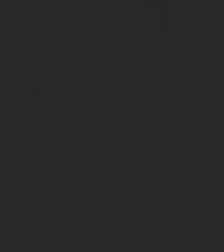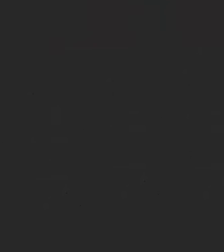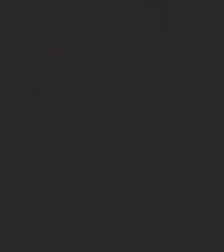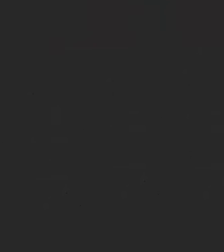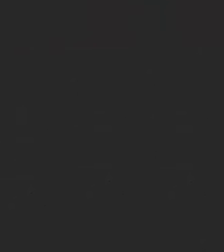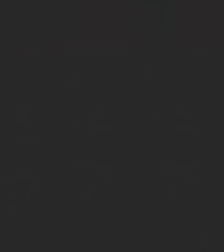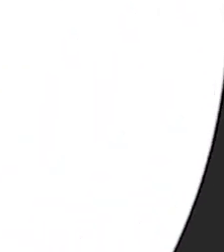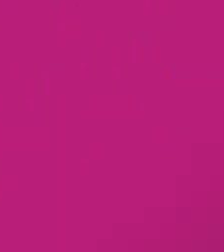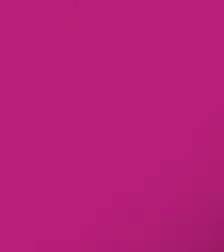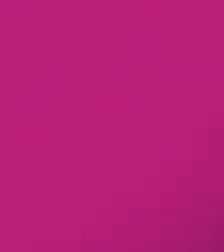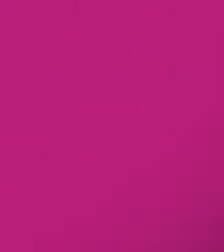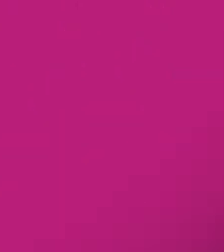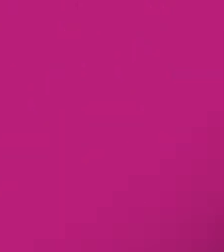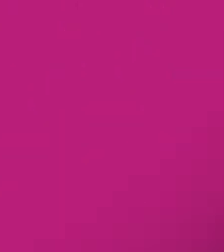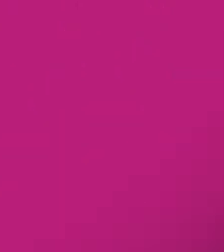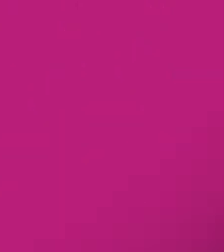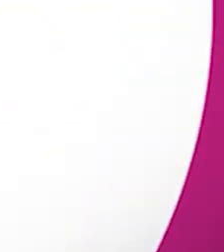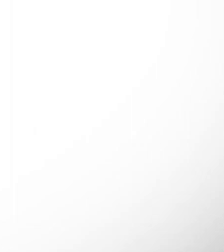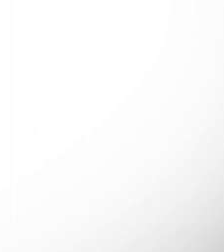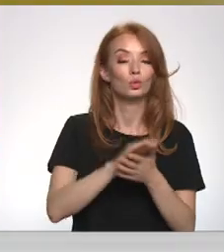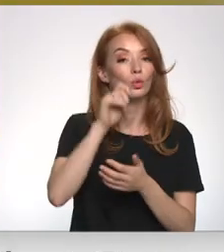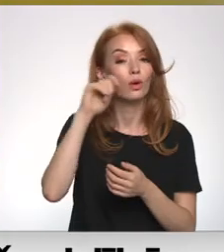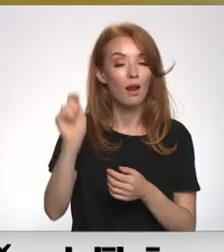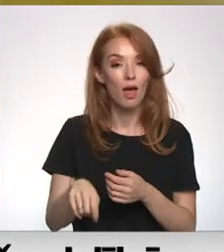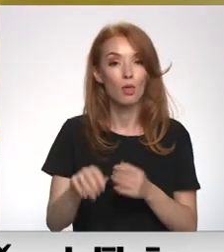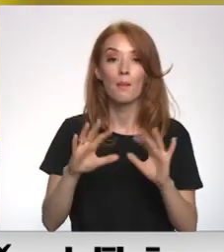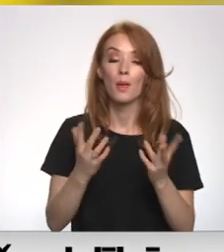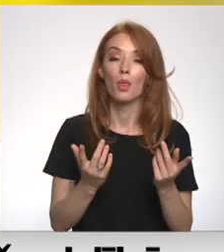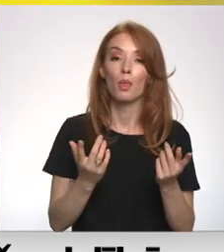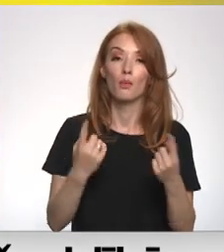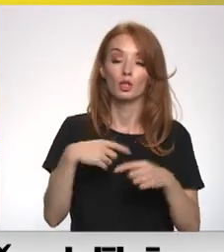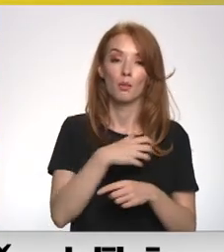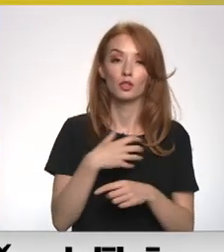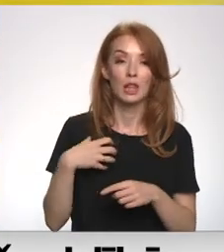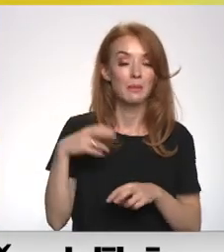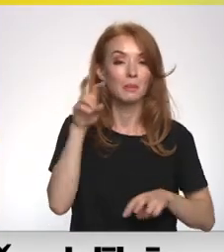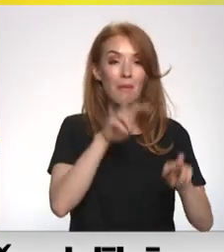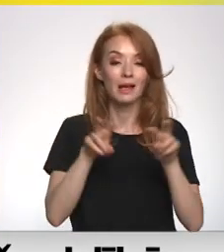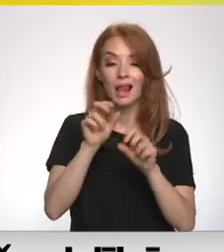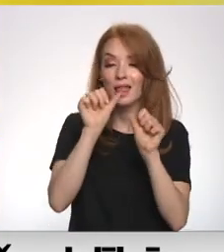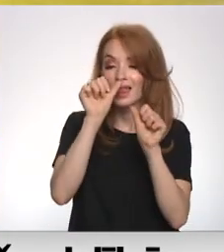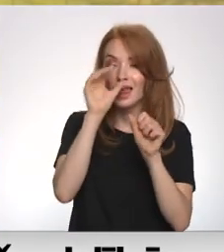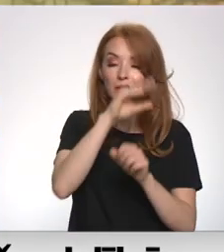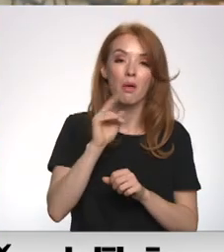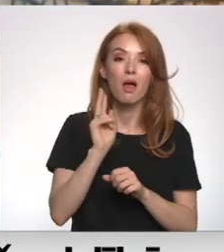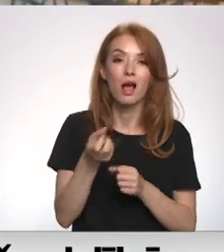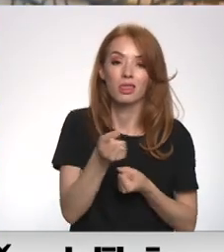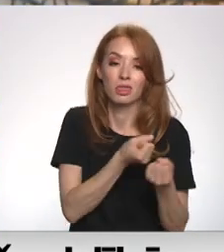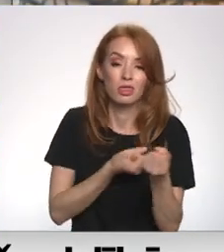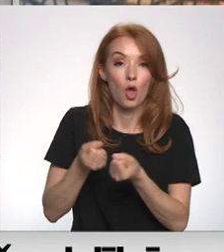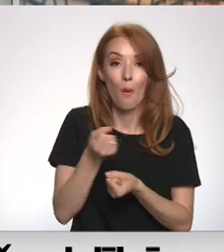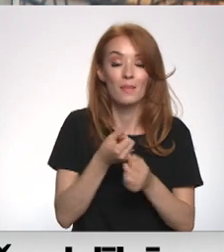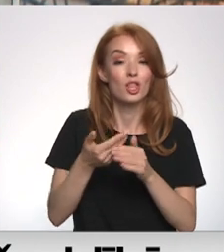Re, viss ēters ir te! Bet pašvaldībās domā un meklē iespējas, kā dzīvot taupīgāk.